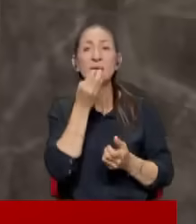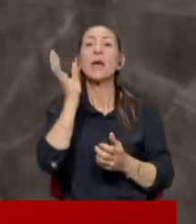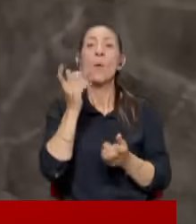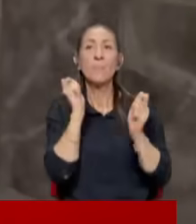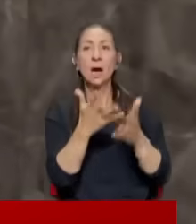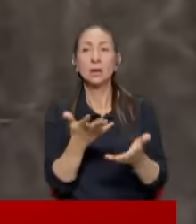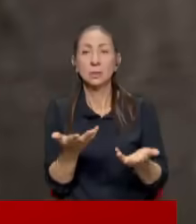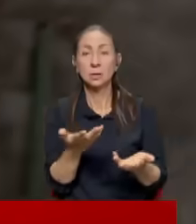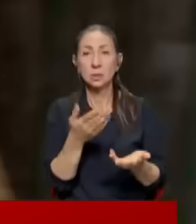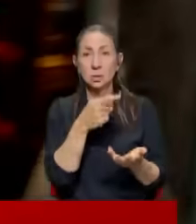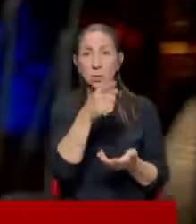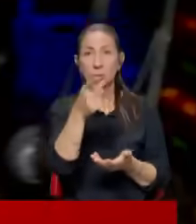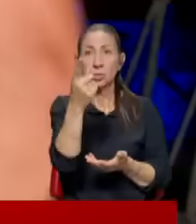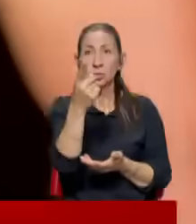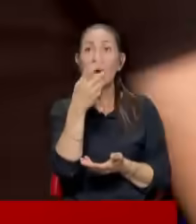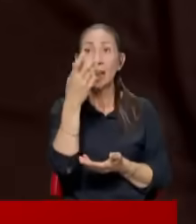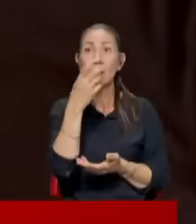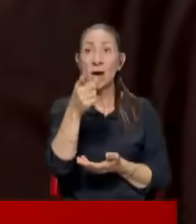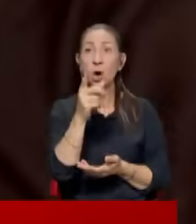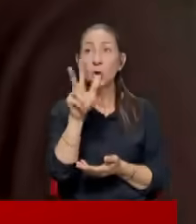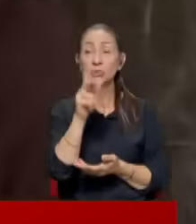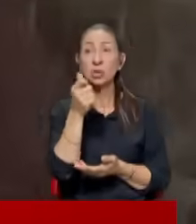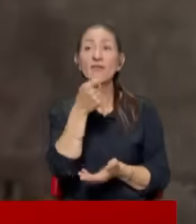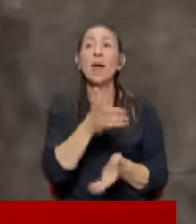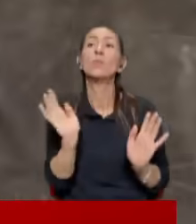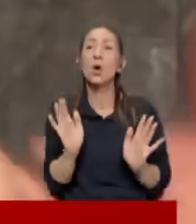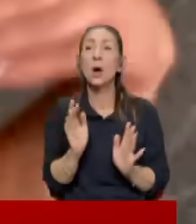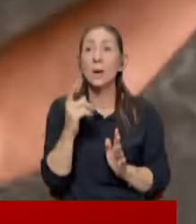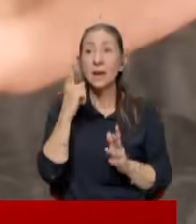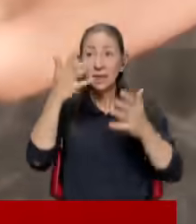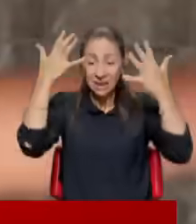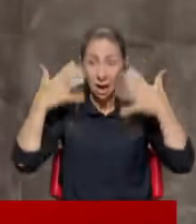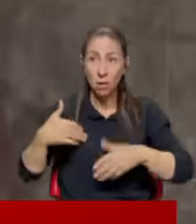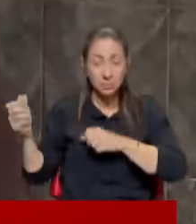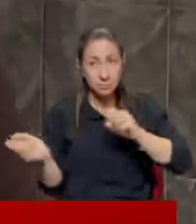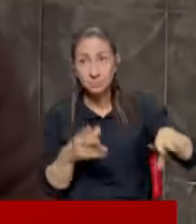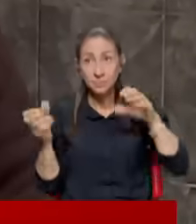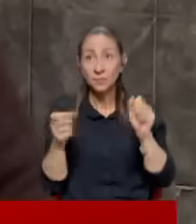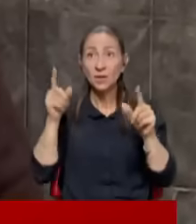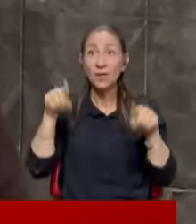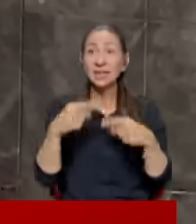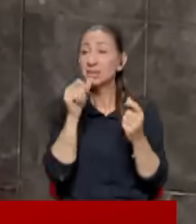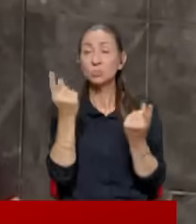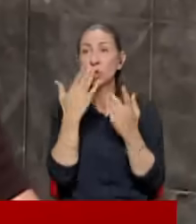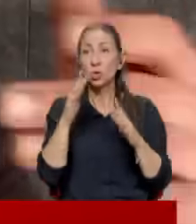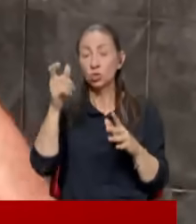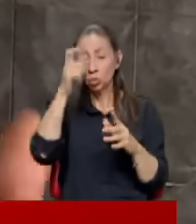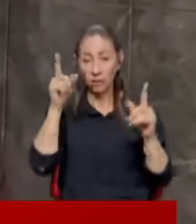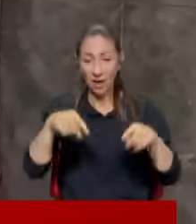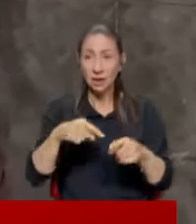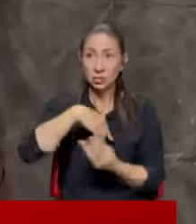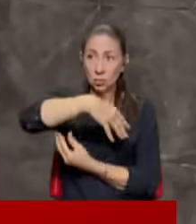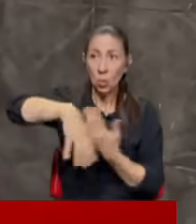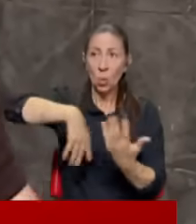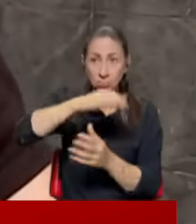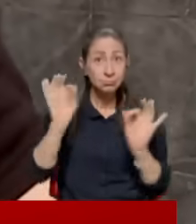Diyor ki pahalı. Tüketici şuna 30 milyon vermiyor. Bak ne tellerle mal indiriyoruz. Vergisiz bir şey yok. Ülke vergi sayesinde